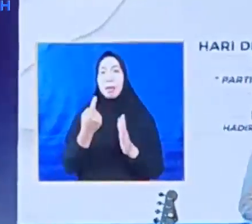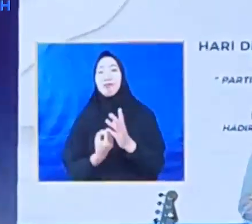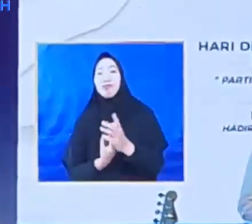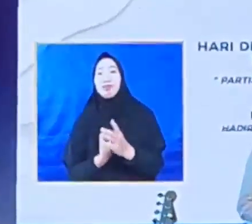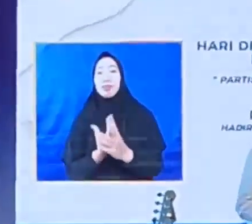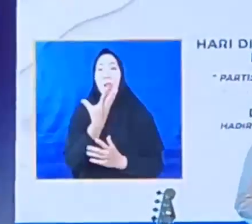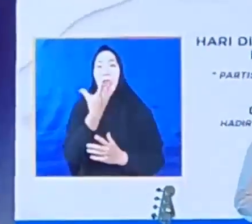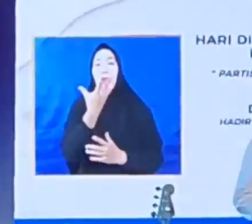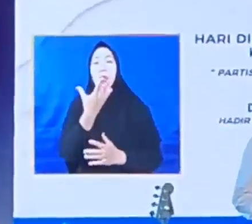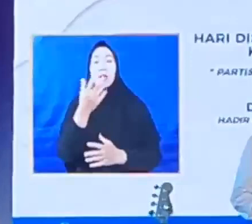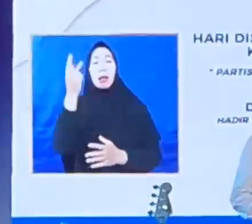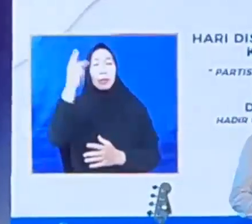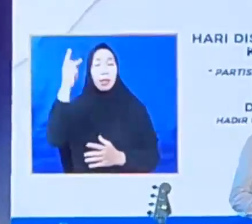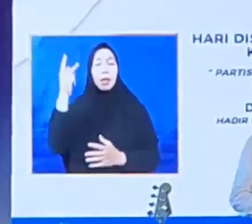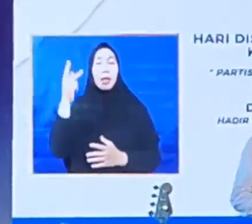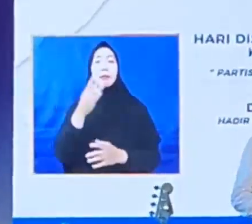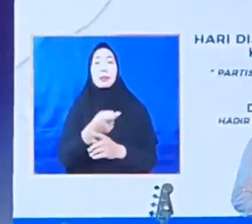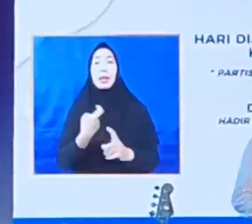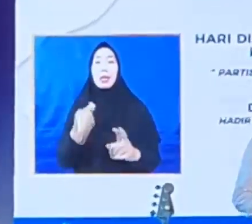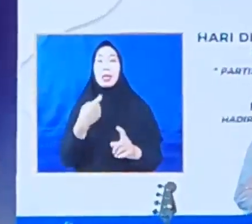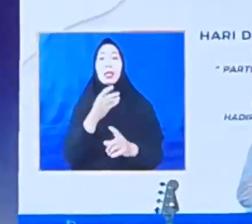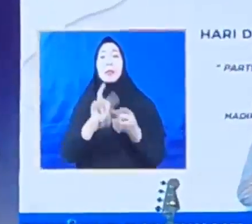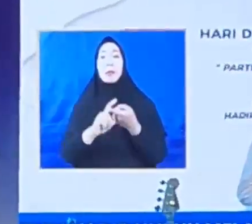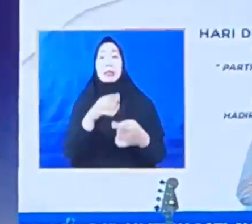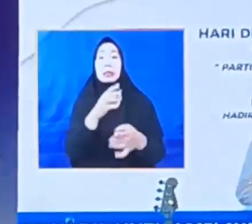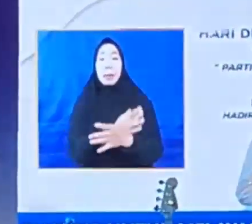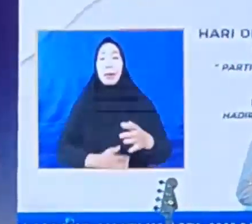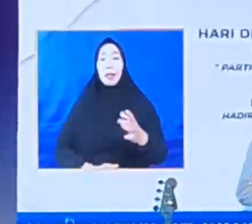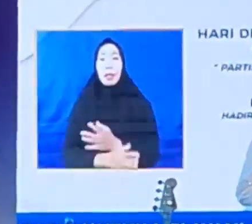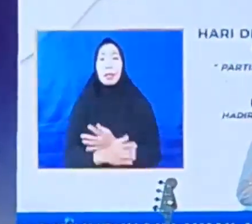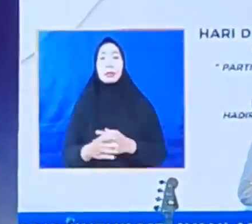dari teman-teman disabilitas seperti